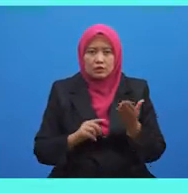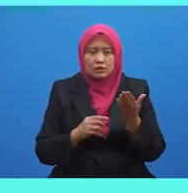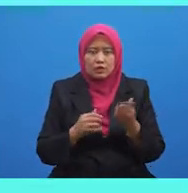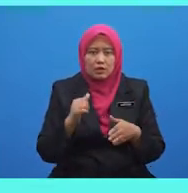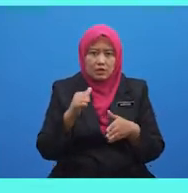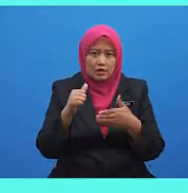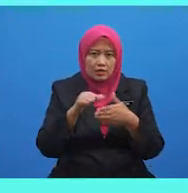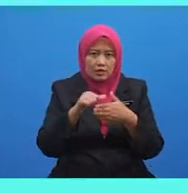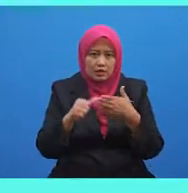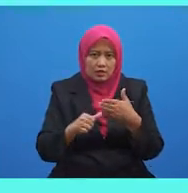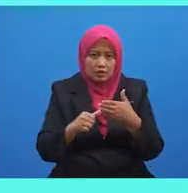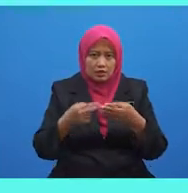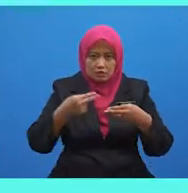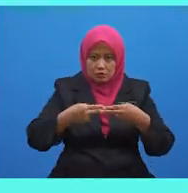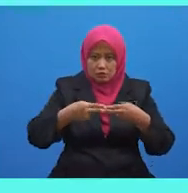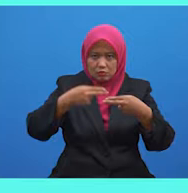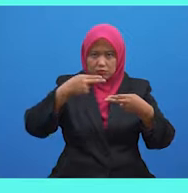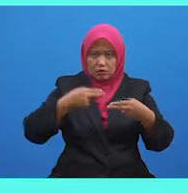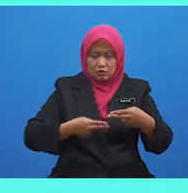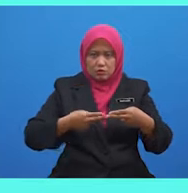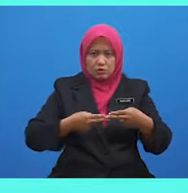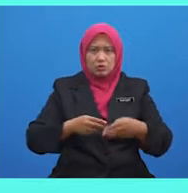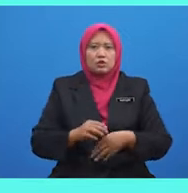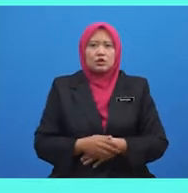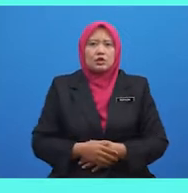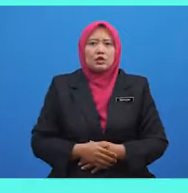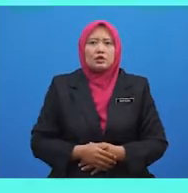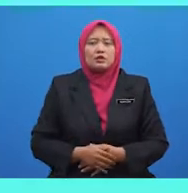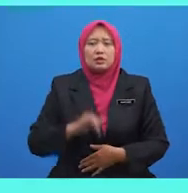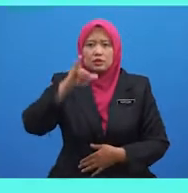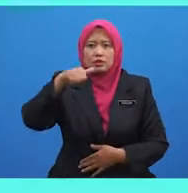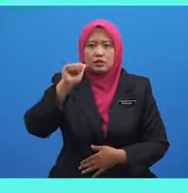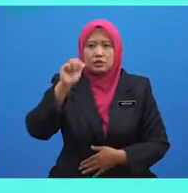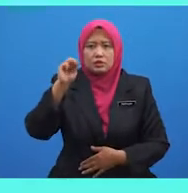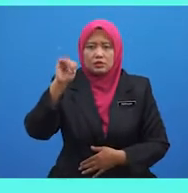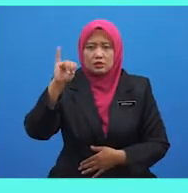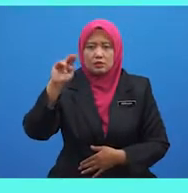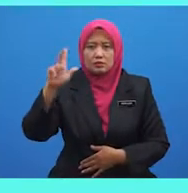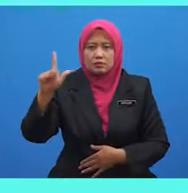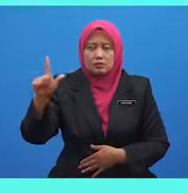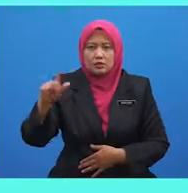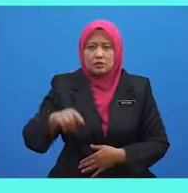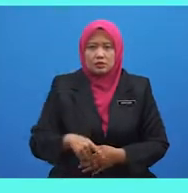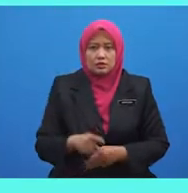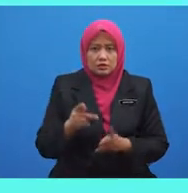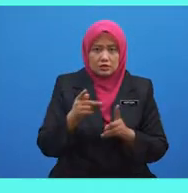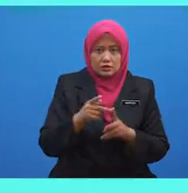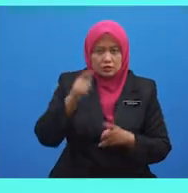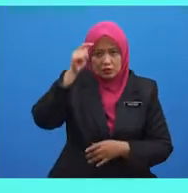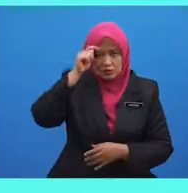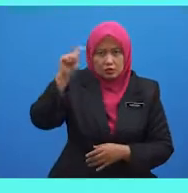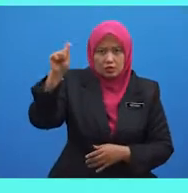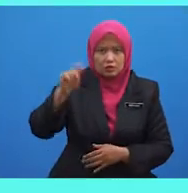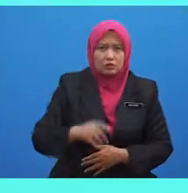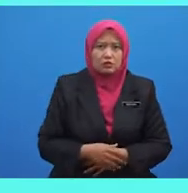Jamil ke Terengganu. Justeru itu, keturunan Bendahara kembali berpengaruh dalam pemerintahan Kerajaan